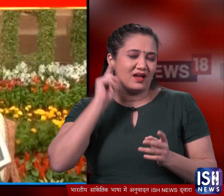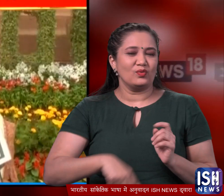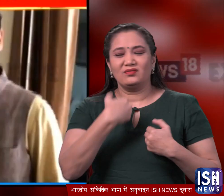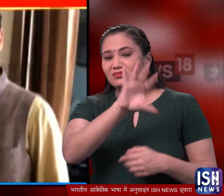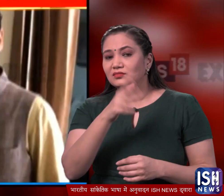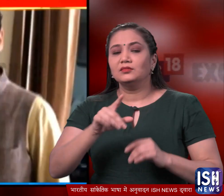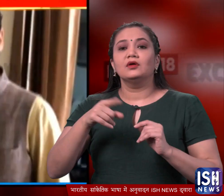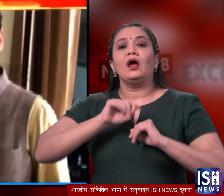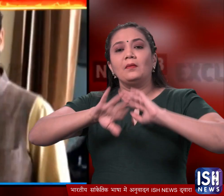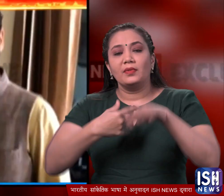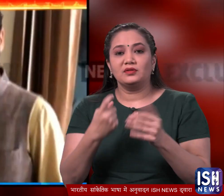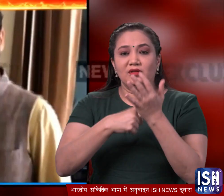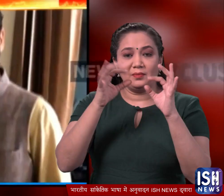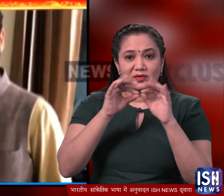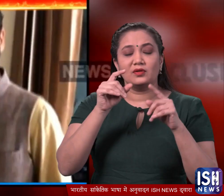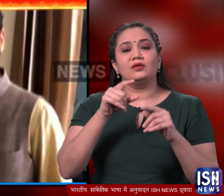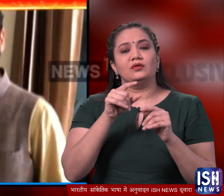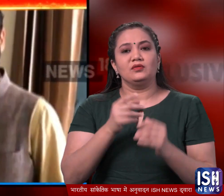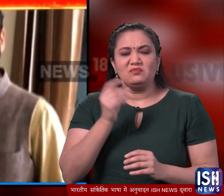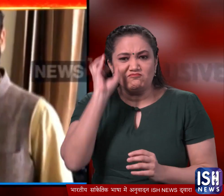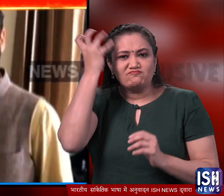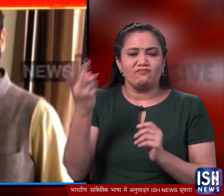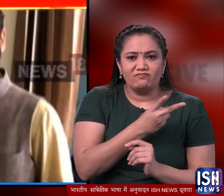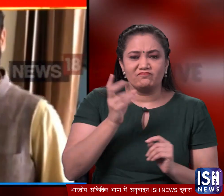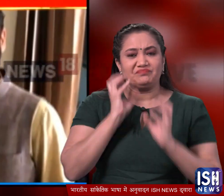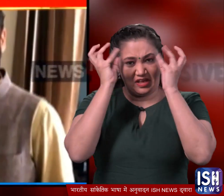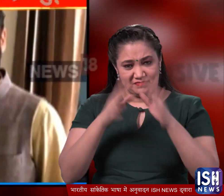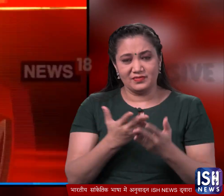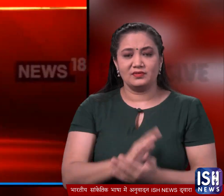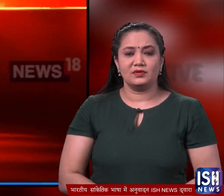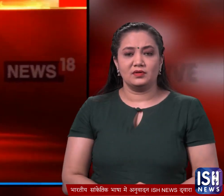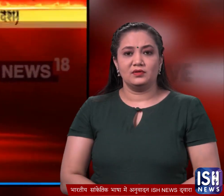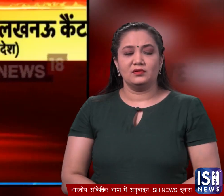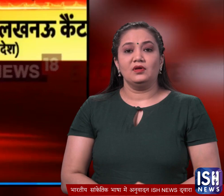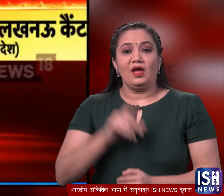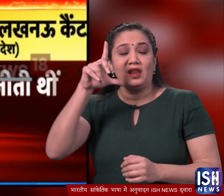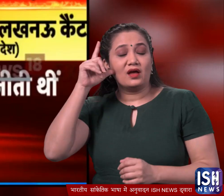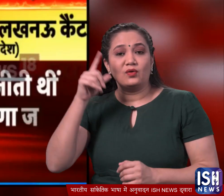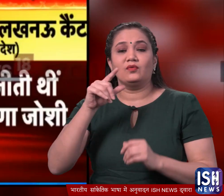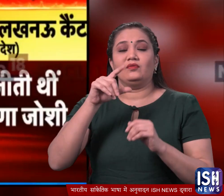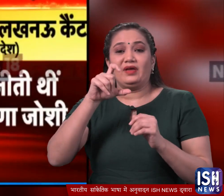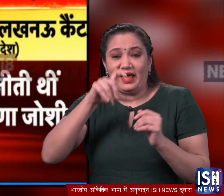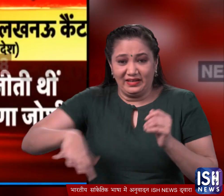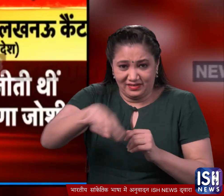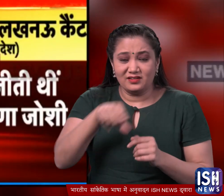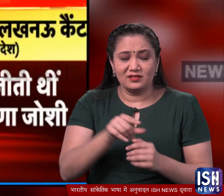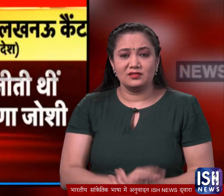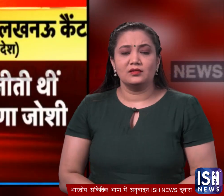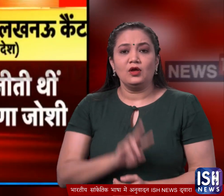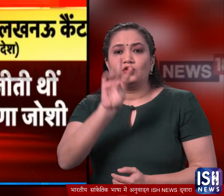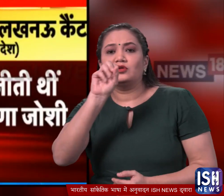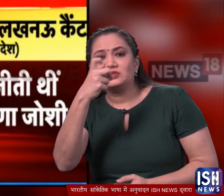टिकट नहीं दिया। इसके बाद रीता बहुगुणा और उनके बेटे मयंक की नाराजगी की खबरें भी आई। लखनऊ कैंट सीट से ही रीता बहुगुणा जोशी